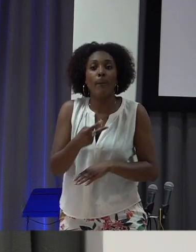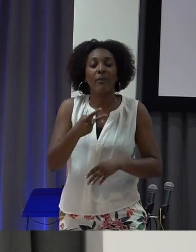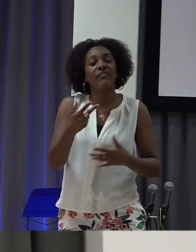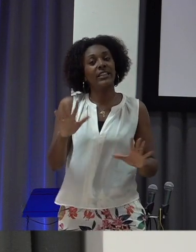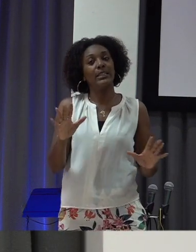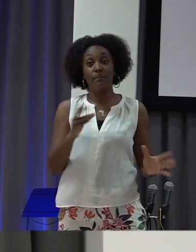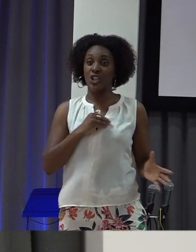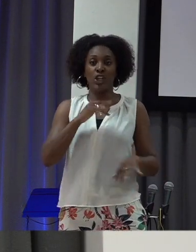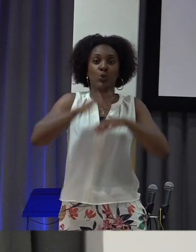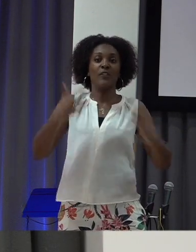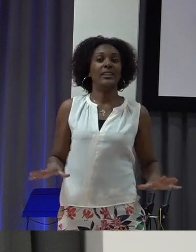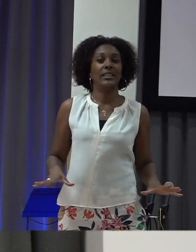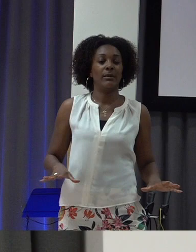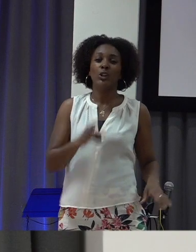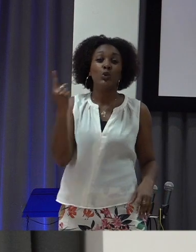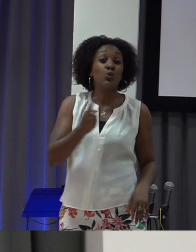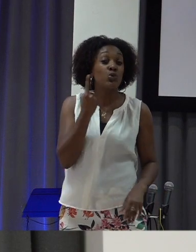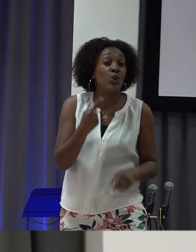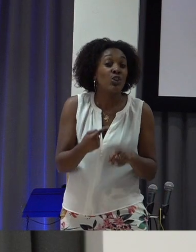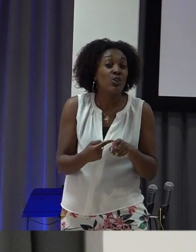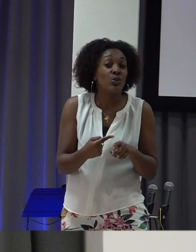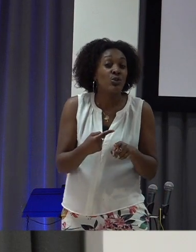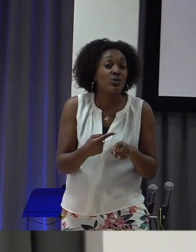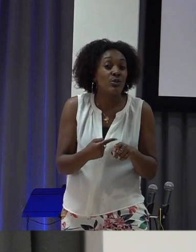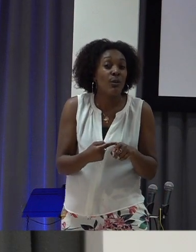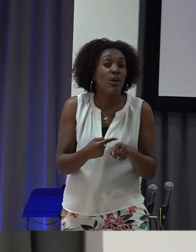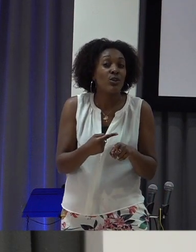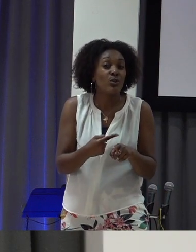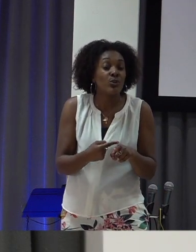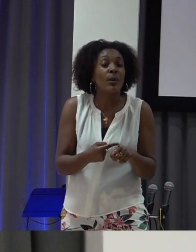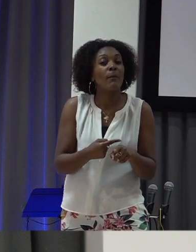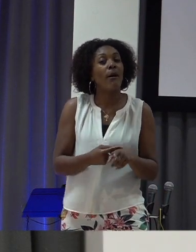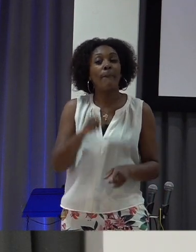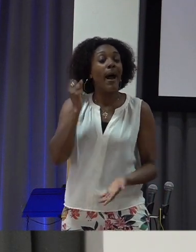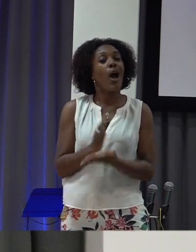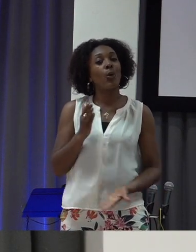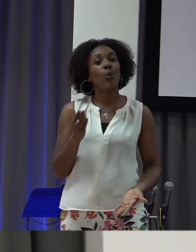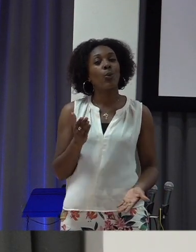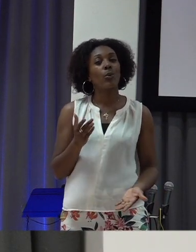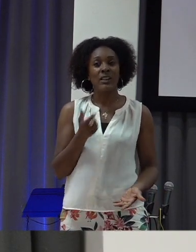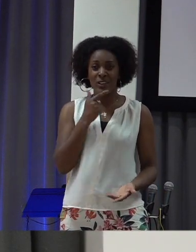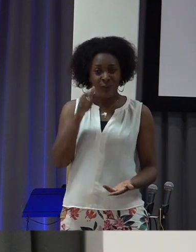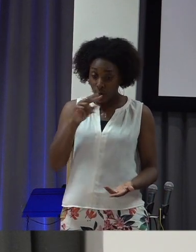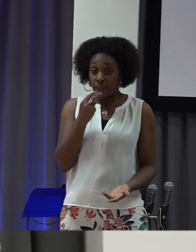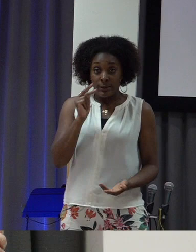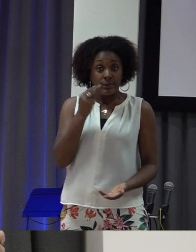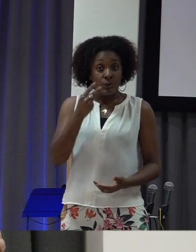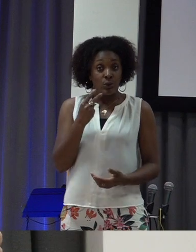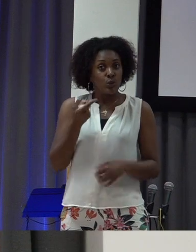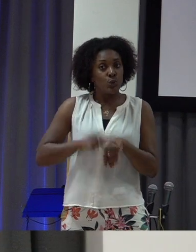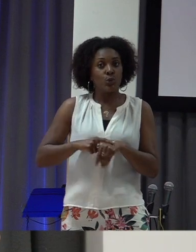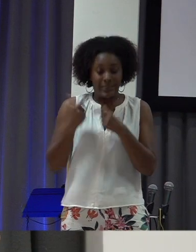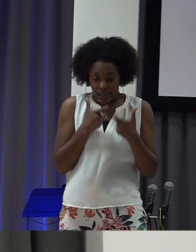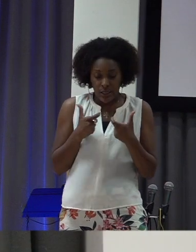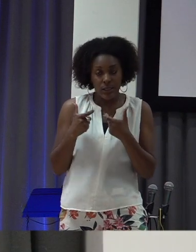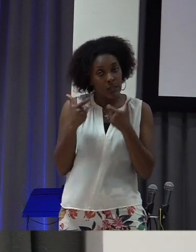pas la fin, la mort, non, plus la fin d'une existence de vie de patachon. Donc, il y